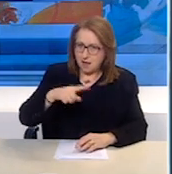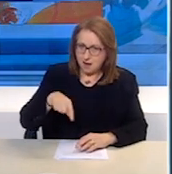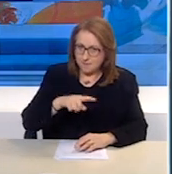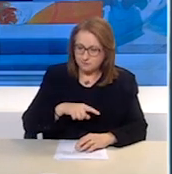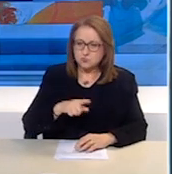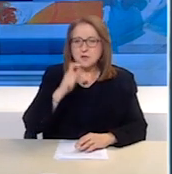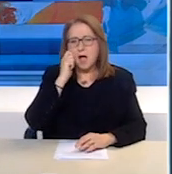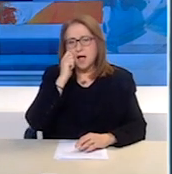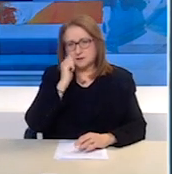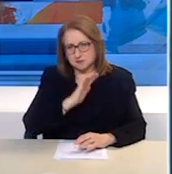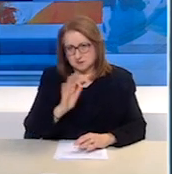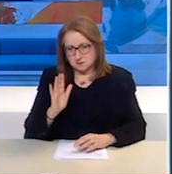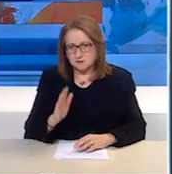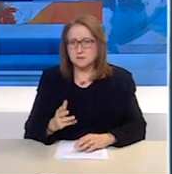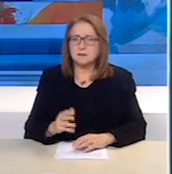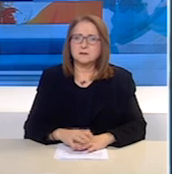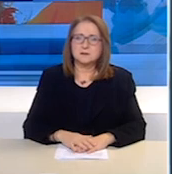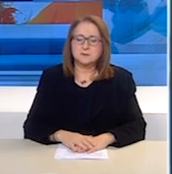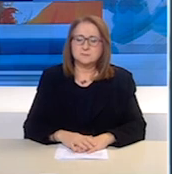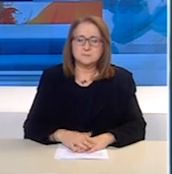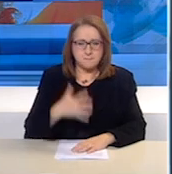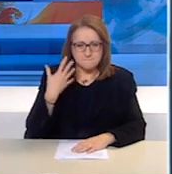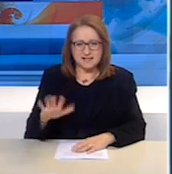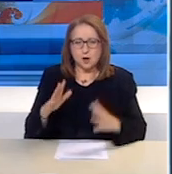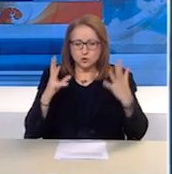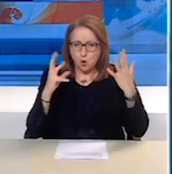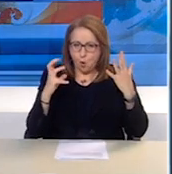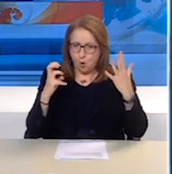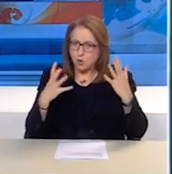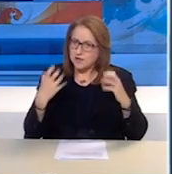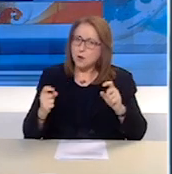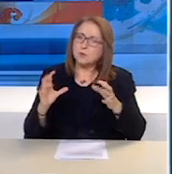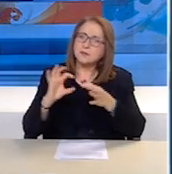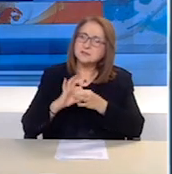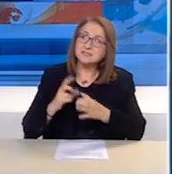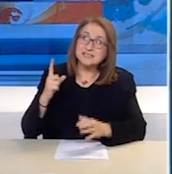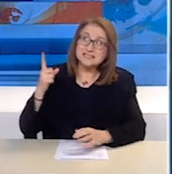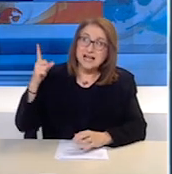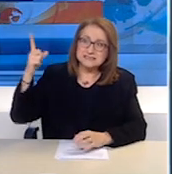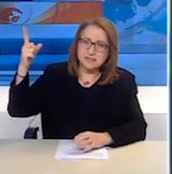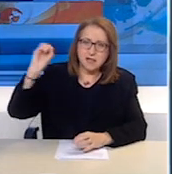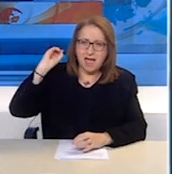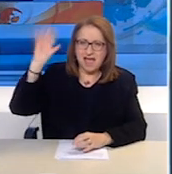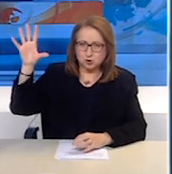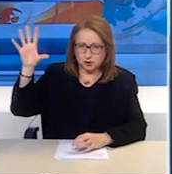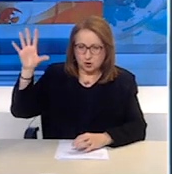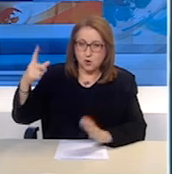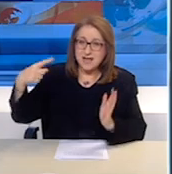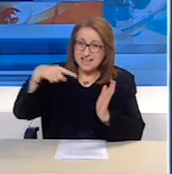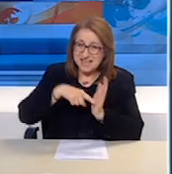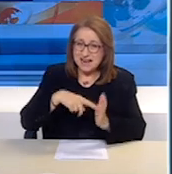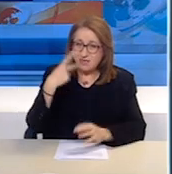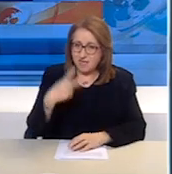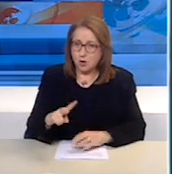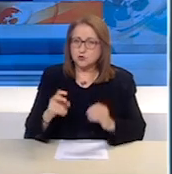άνδρες. 580 κρούσματα θεωρούνται σχετιζόμενα με ταξίδι από το εξωτερικό. Και